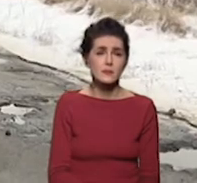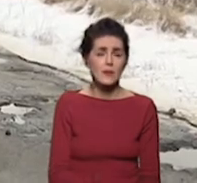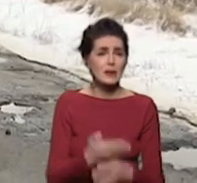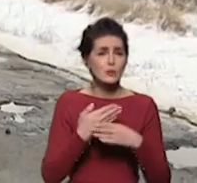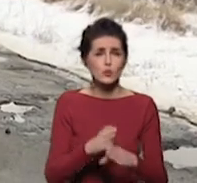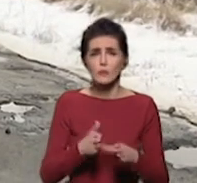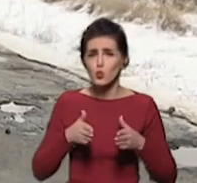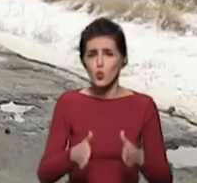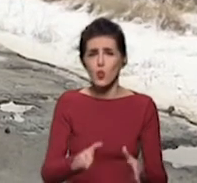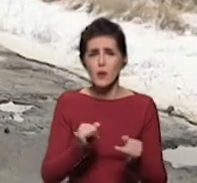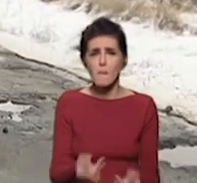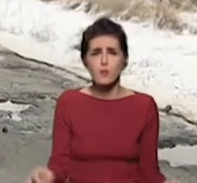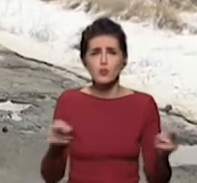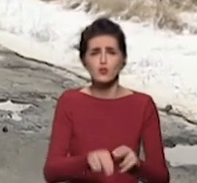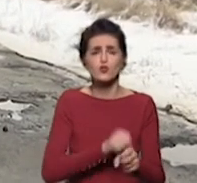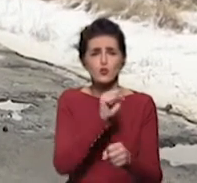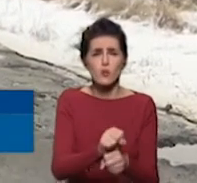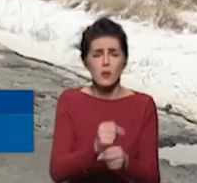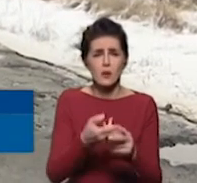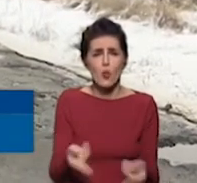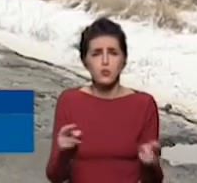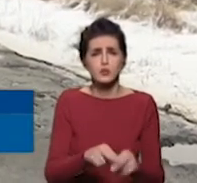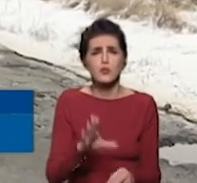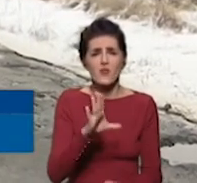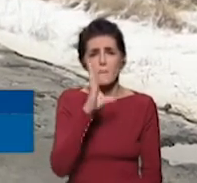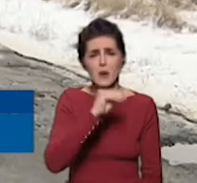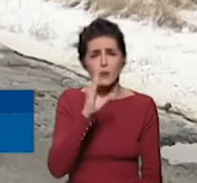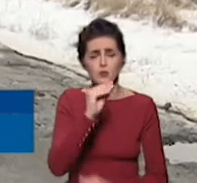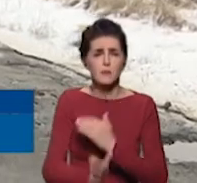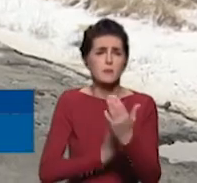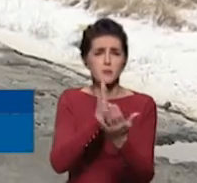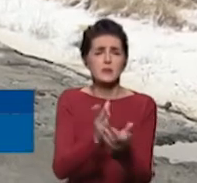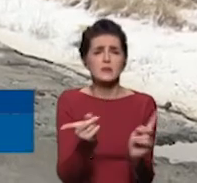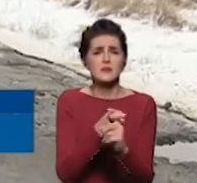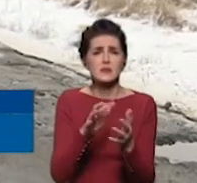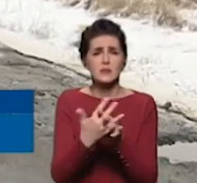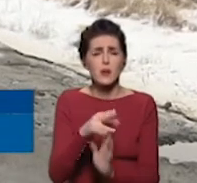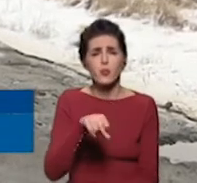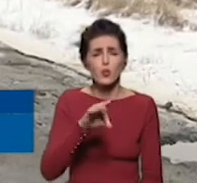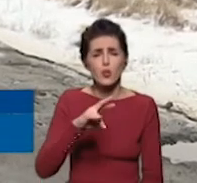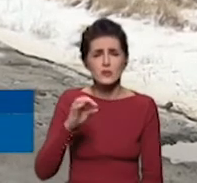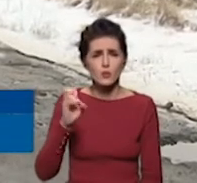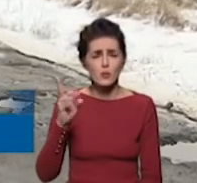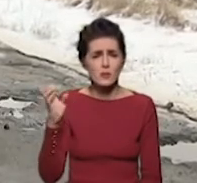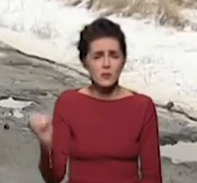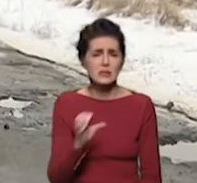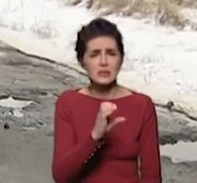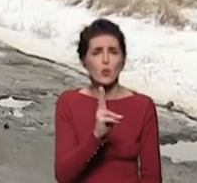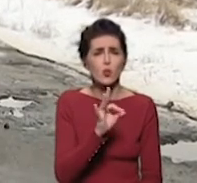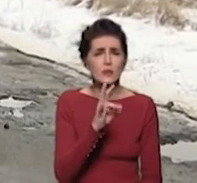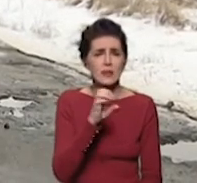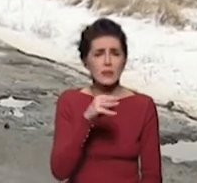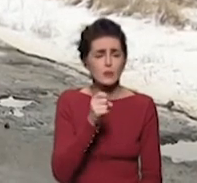Розбиті дороги та покинута зупинка – це все, що залишилося від маршруту, що поєднував селище Подільське з Костянтинівкою. Десятки